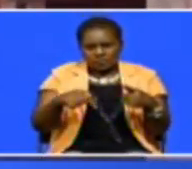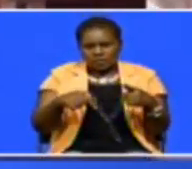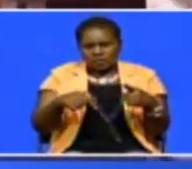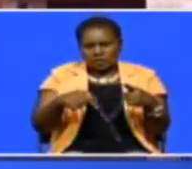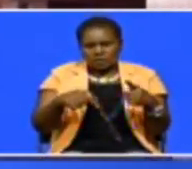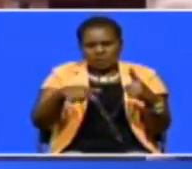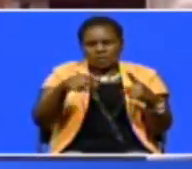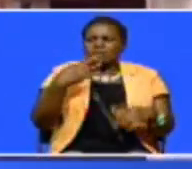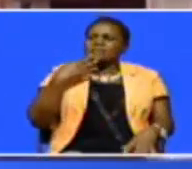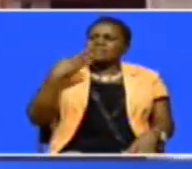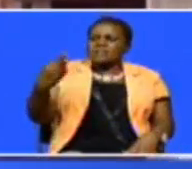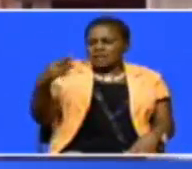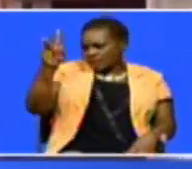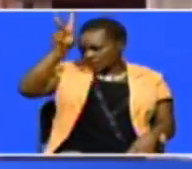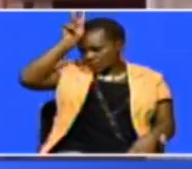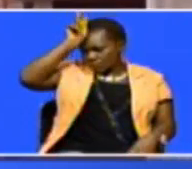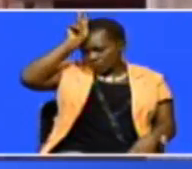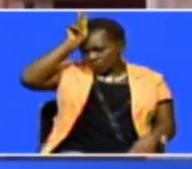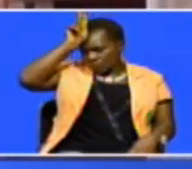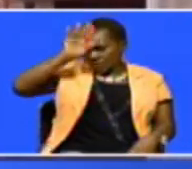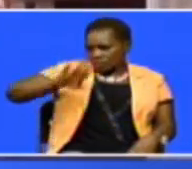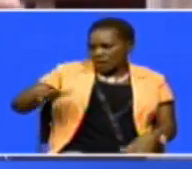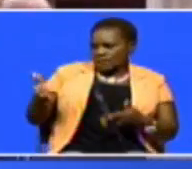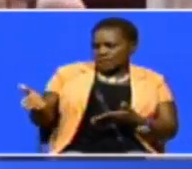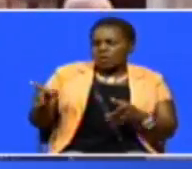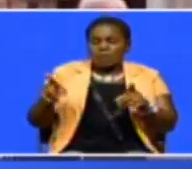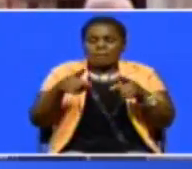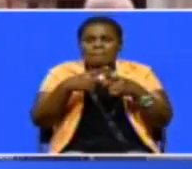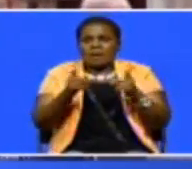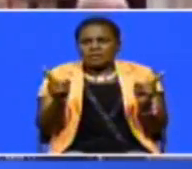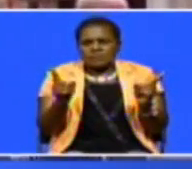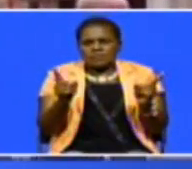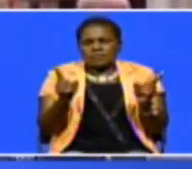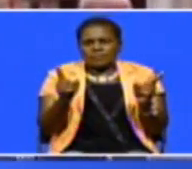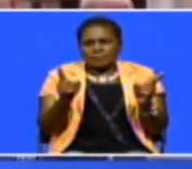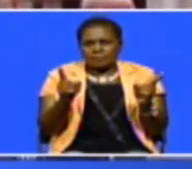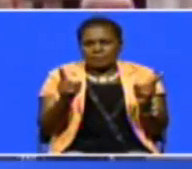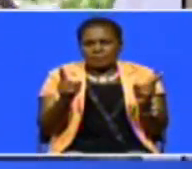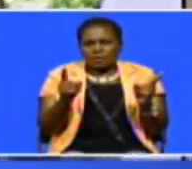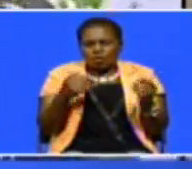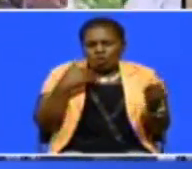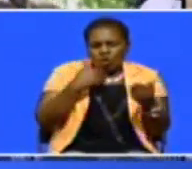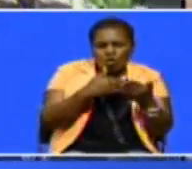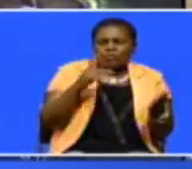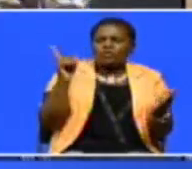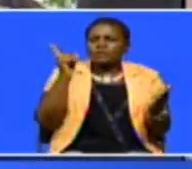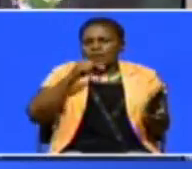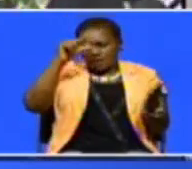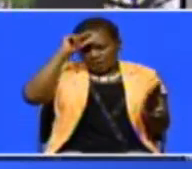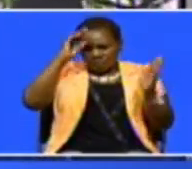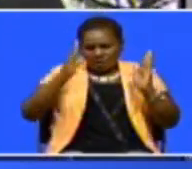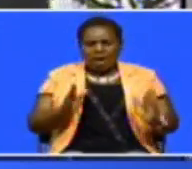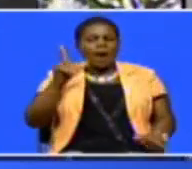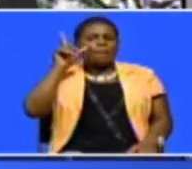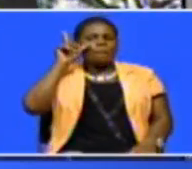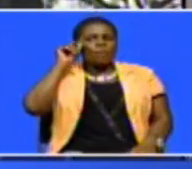300, na hii ndio idadi ambayo mbaki, lakini kwa sasa pia ndo zaisha. Gavana wa Mombasa